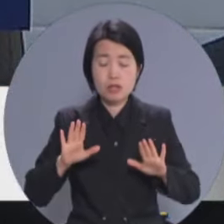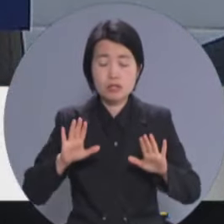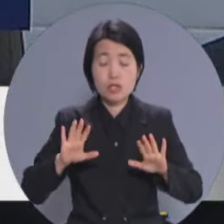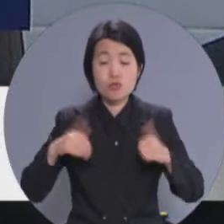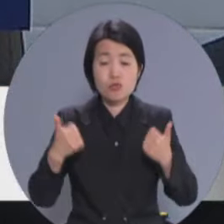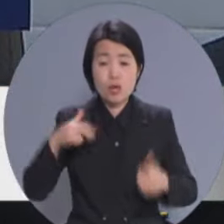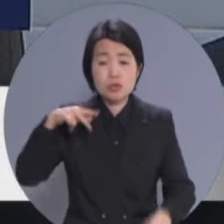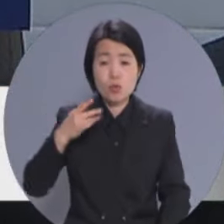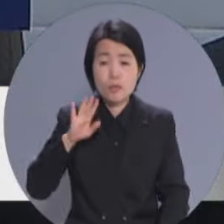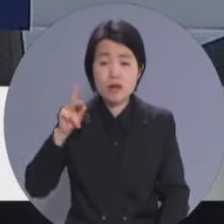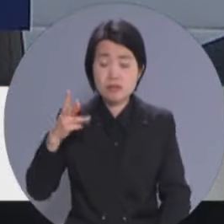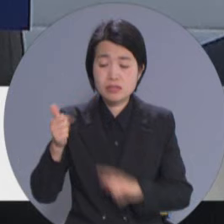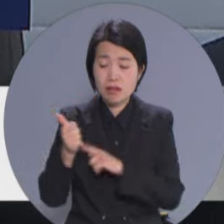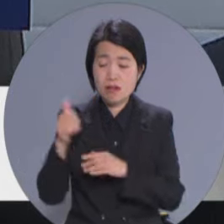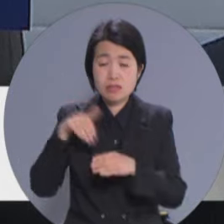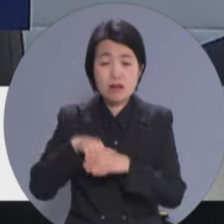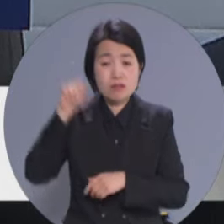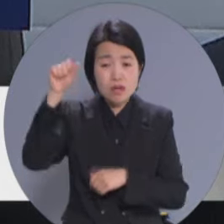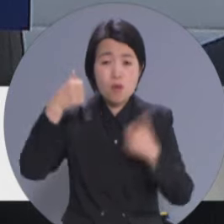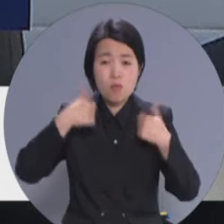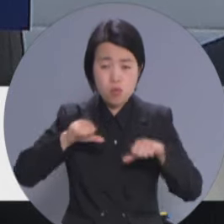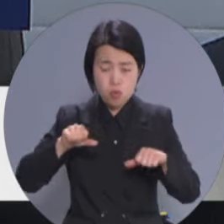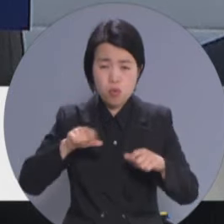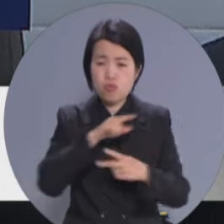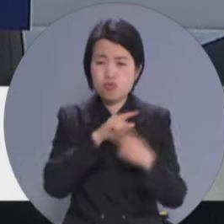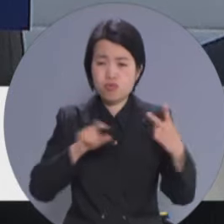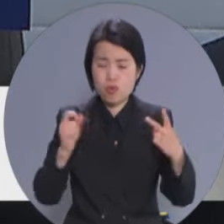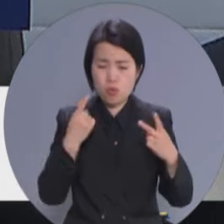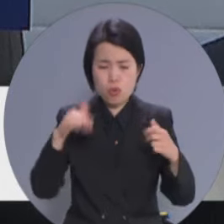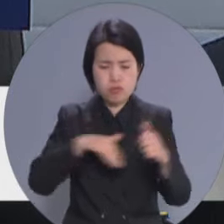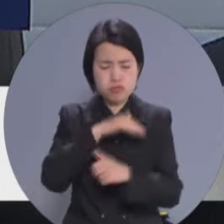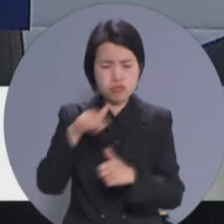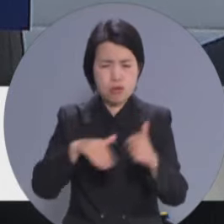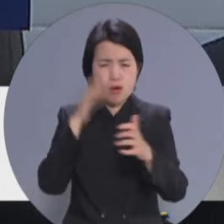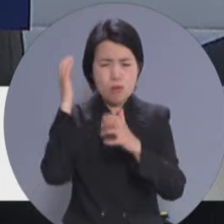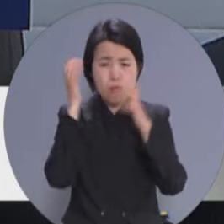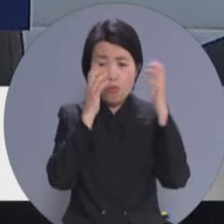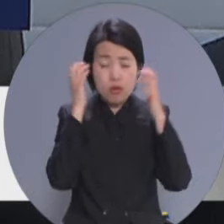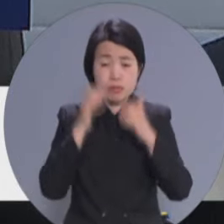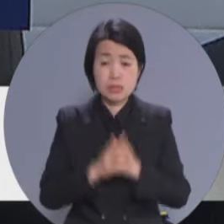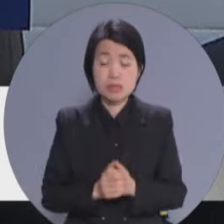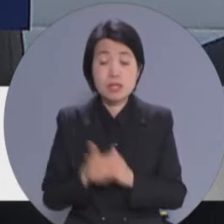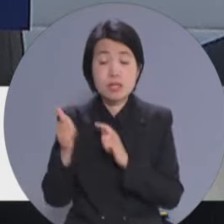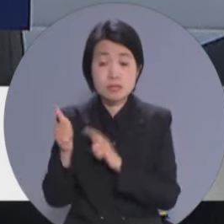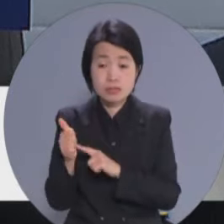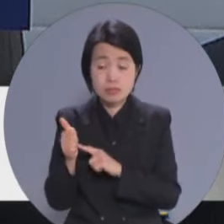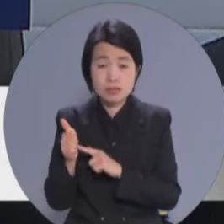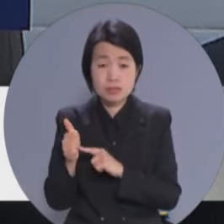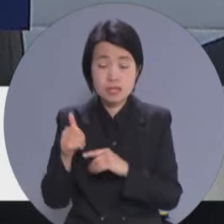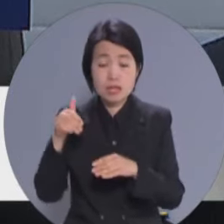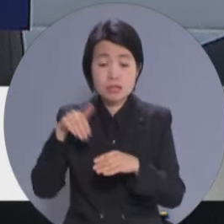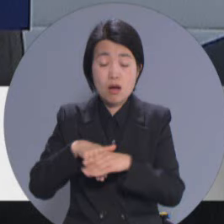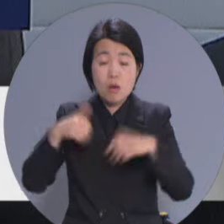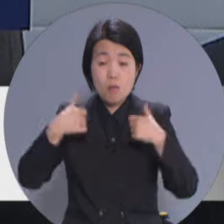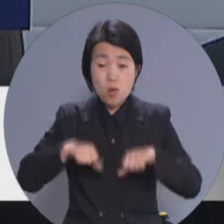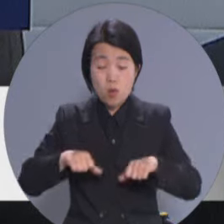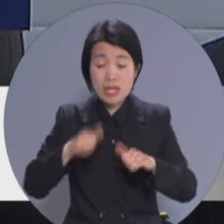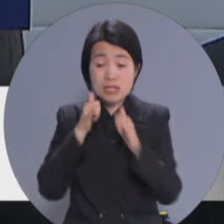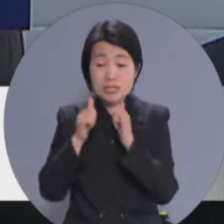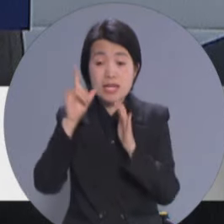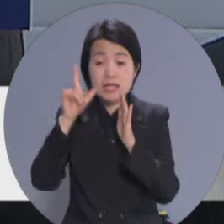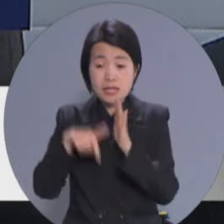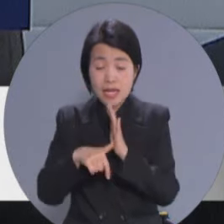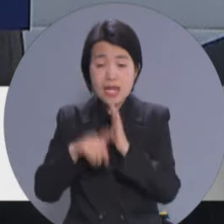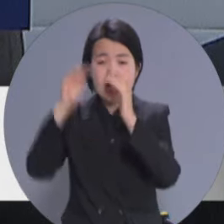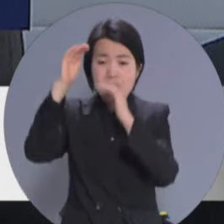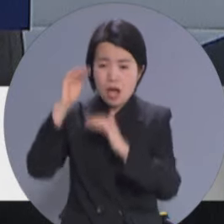소병철 국회의원의 불출마 선언으로 극도로 혼란한 분위기입니다. 특히 소 의원이 불출마 이유를 밝힌 자리에서